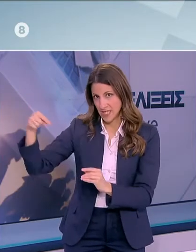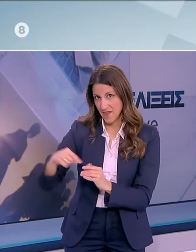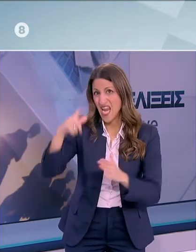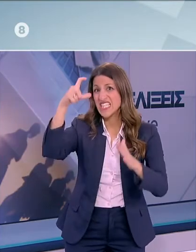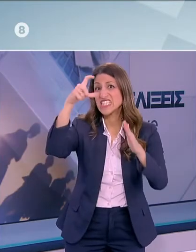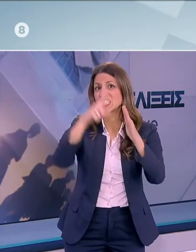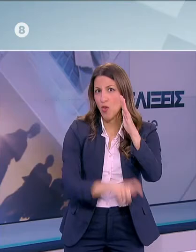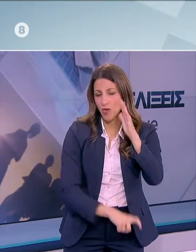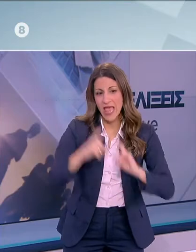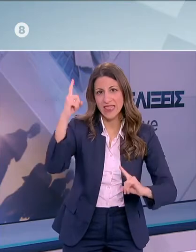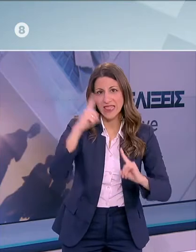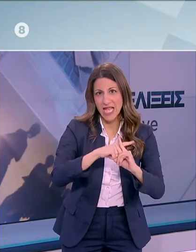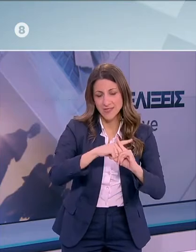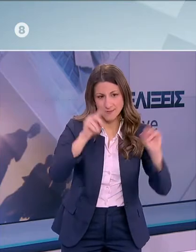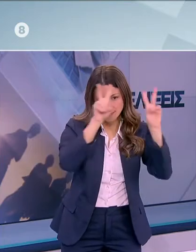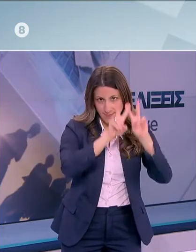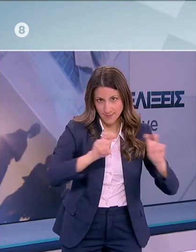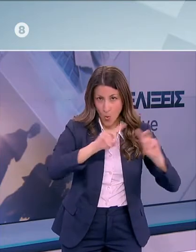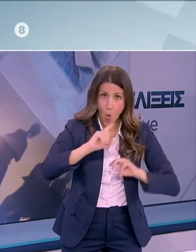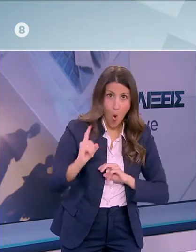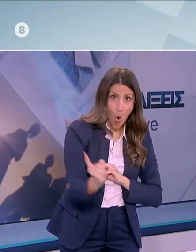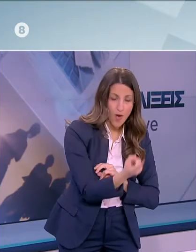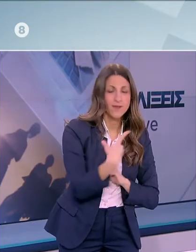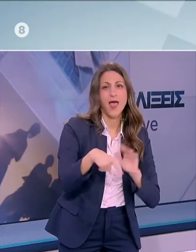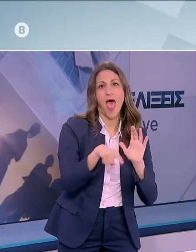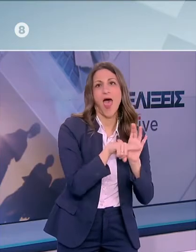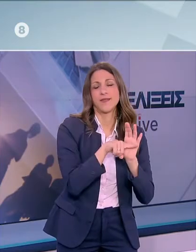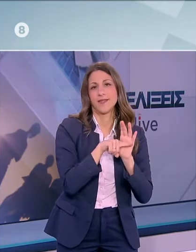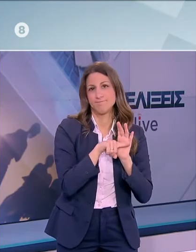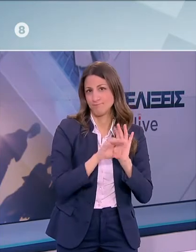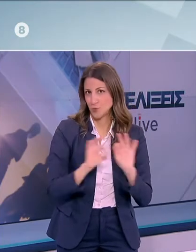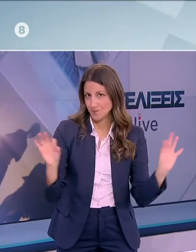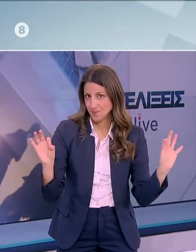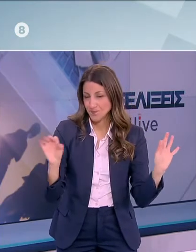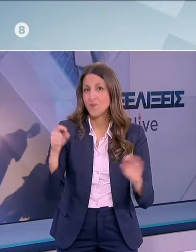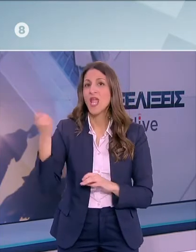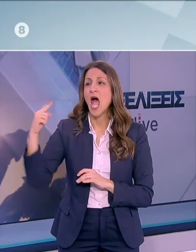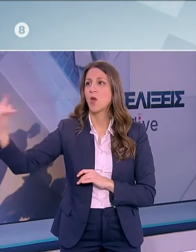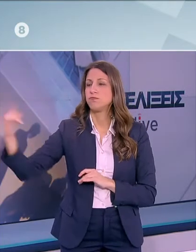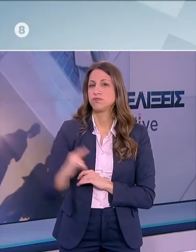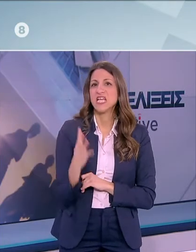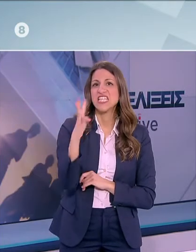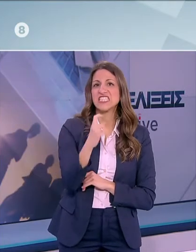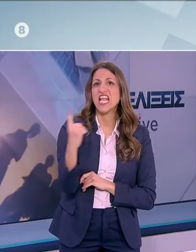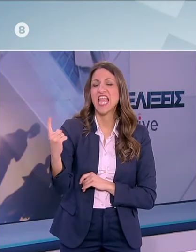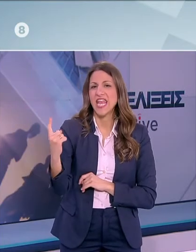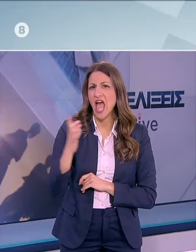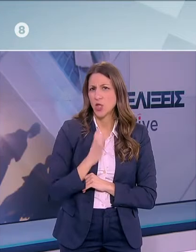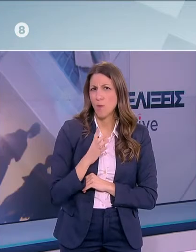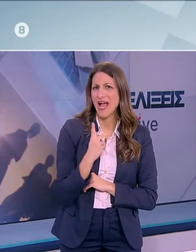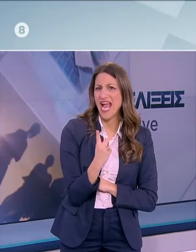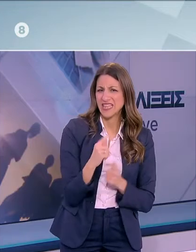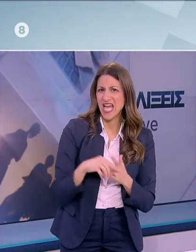ξενοδοχεία, υποβλήθηκαν σε τεστ και τα αποτελέσματά τους σήμερα ήταν όλα αρνητικά. Σήμερα έφτασαν 41 άτομα από το Κατάρ, 134 από τη